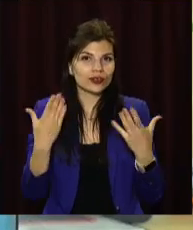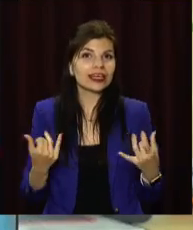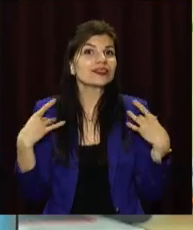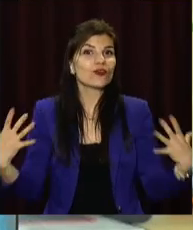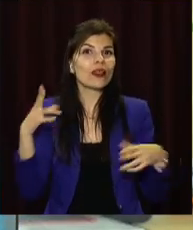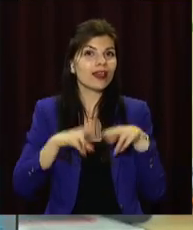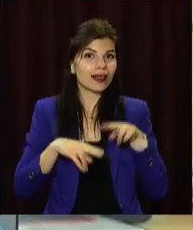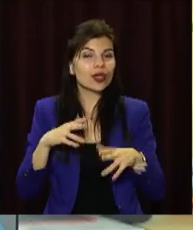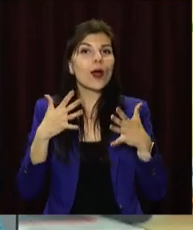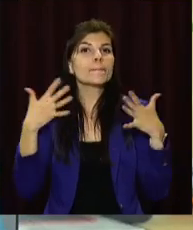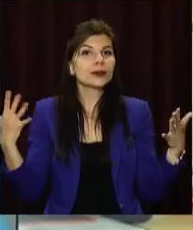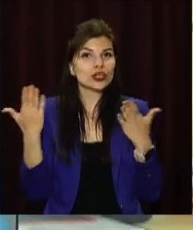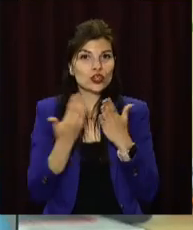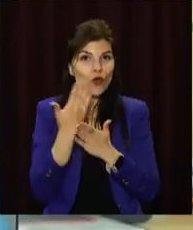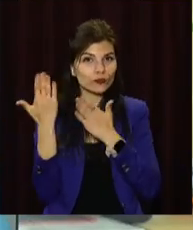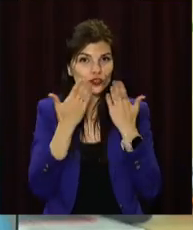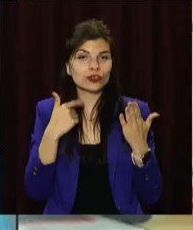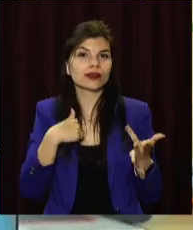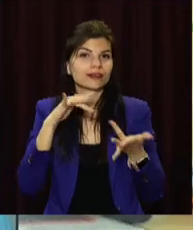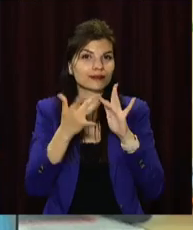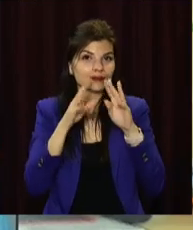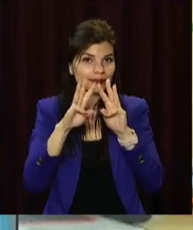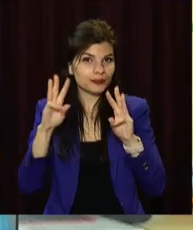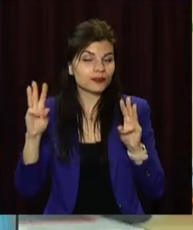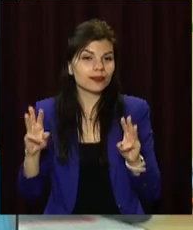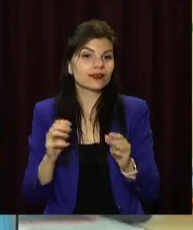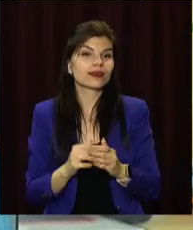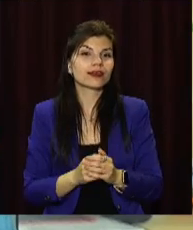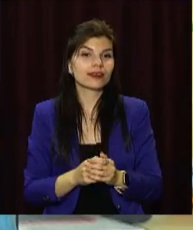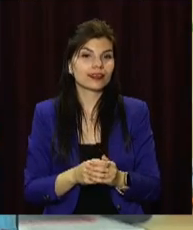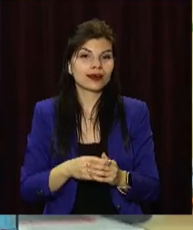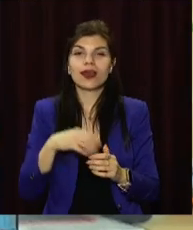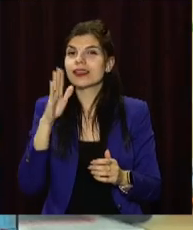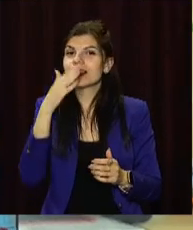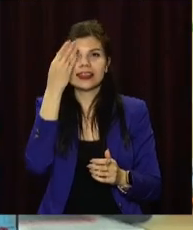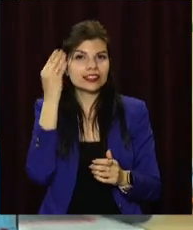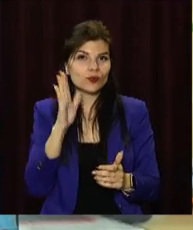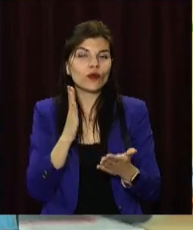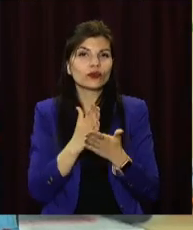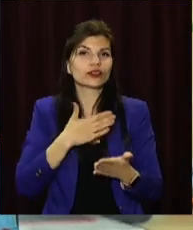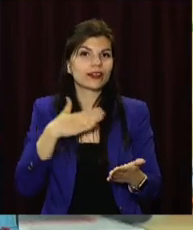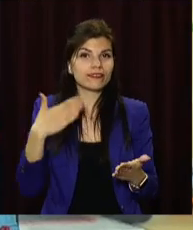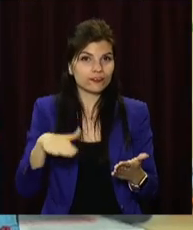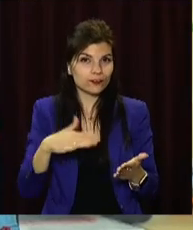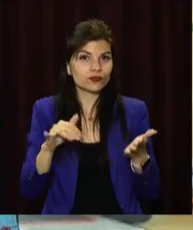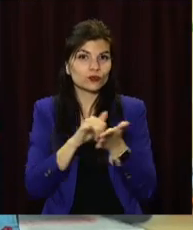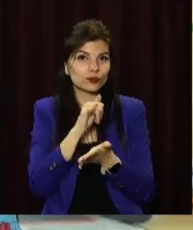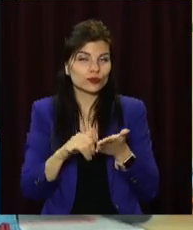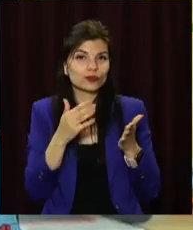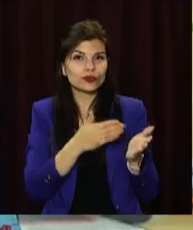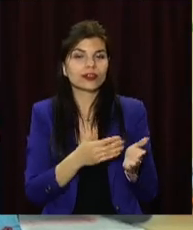святкового настрою. Більше новин читайте на нашому сайті opentv.media. Не забувайте про сюжети в соціальних мережах